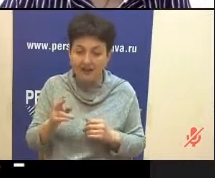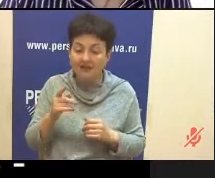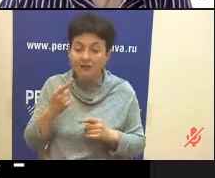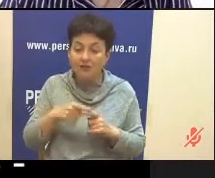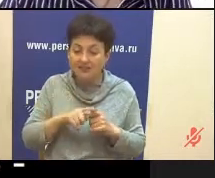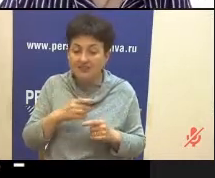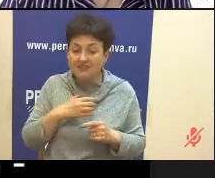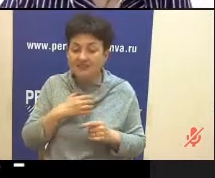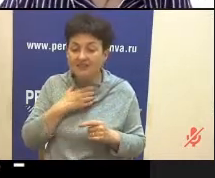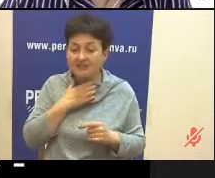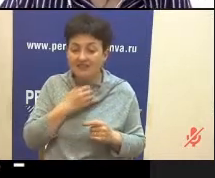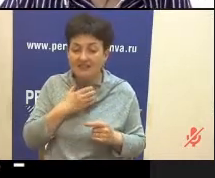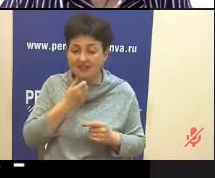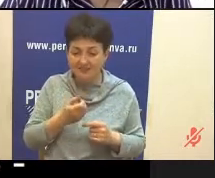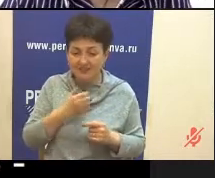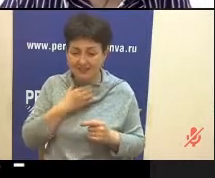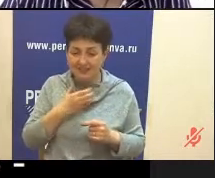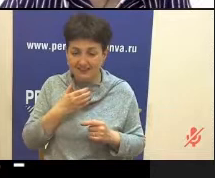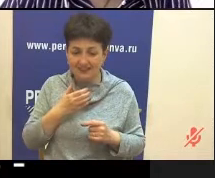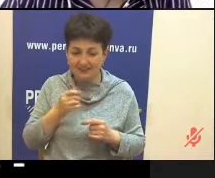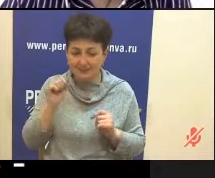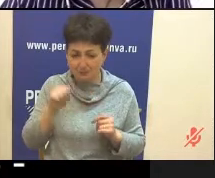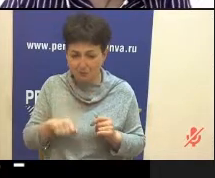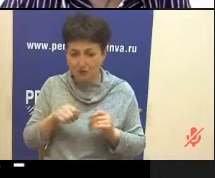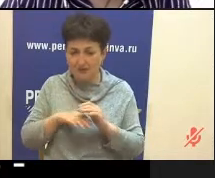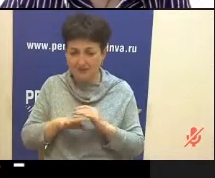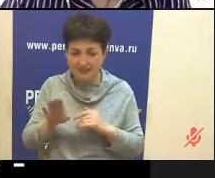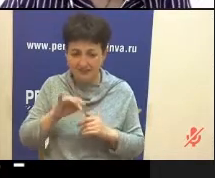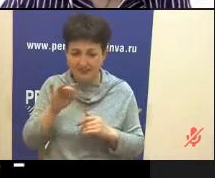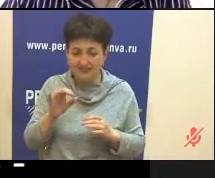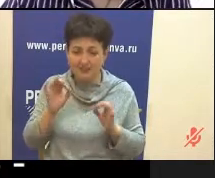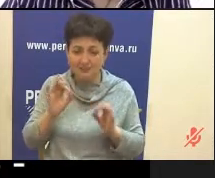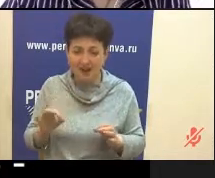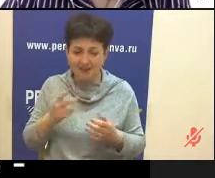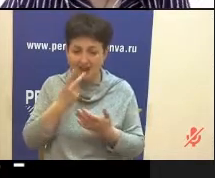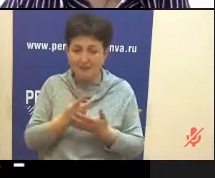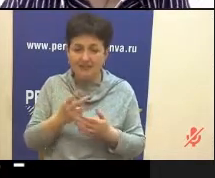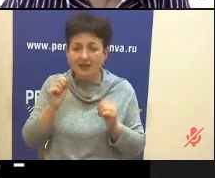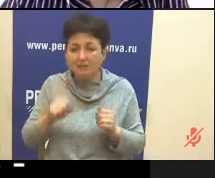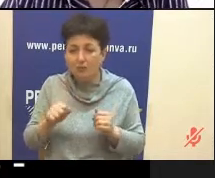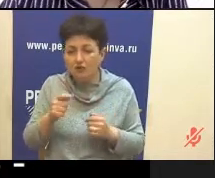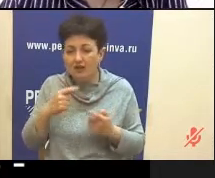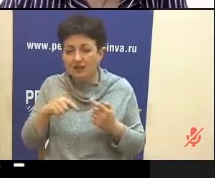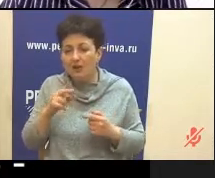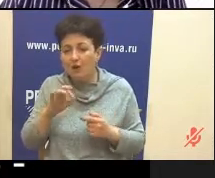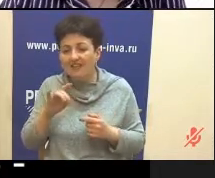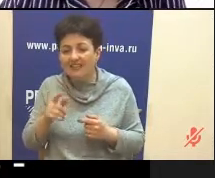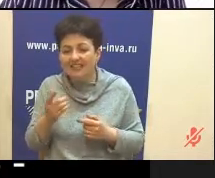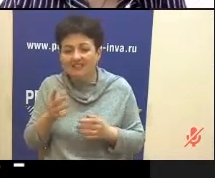Но из этого дефицита можно выходить по меньшей мере через правильное позиционирование. Его